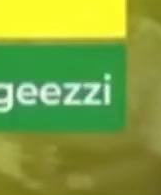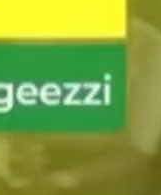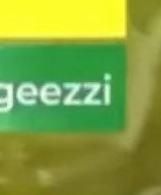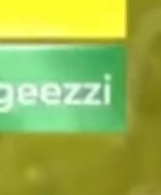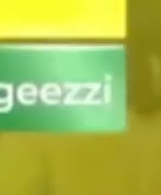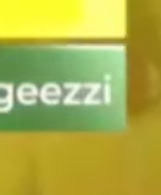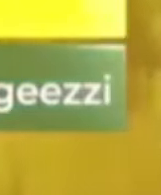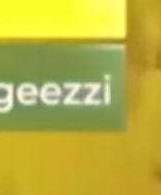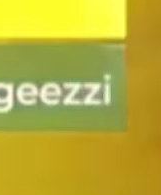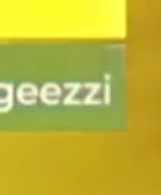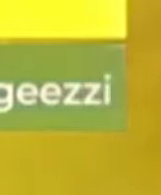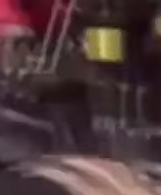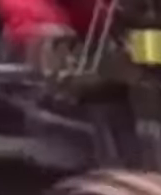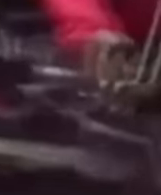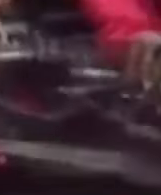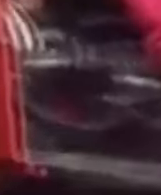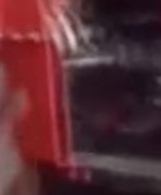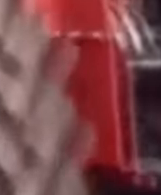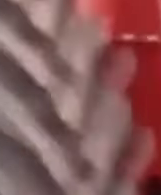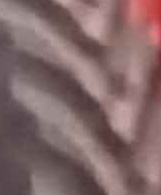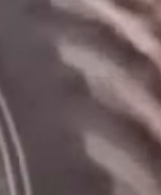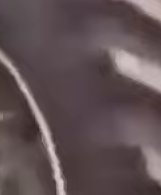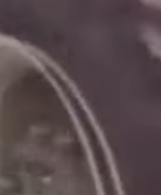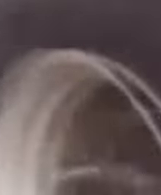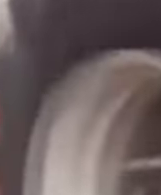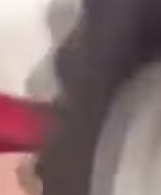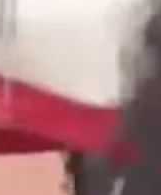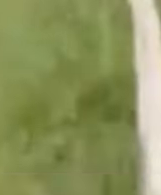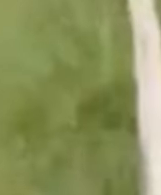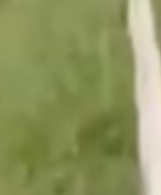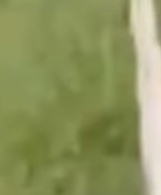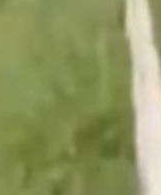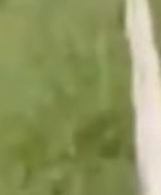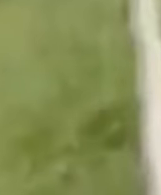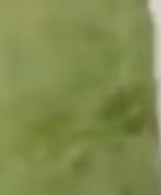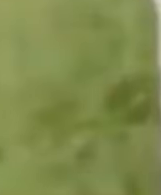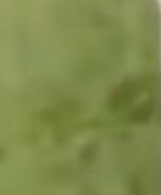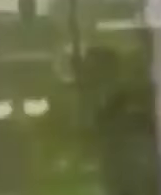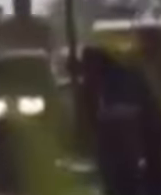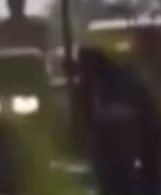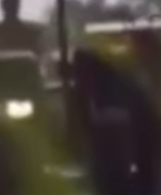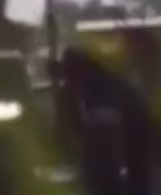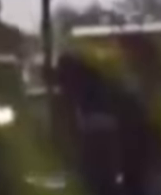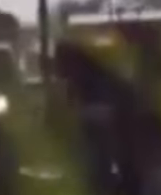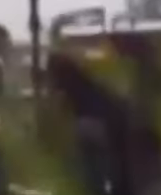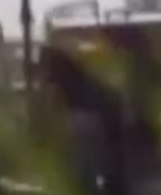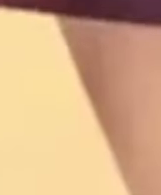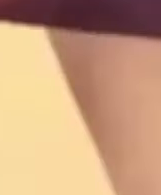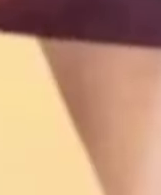Omwoleso gwa Harvest Money gutandika lwakutaano luno. Aboolesi batandise okutuuka.